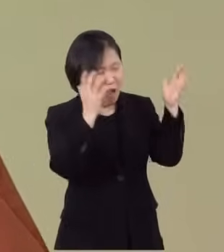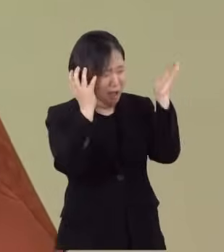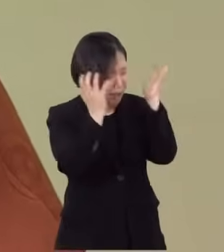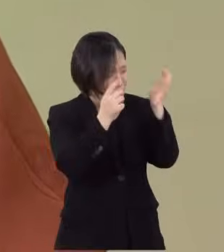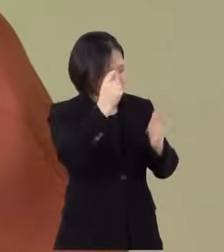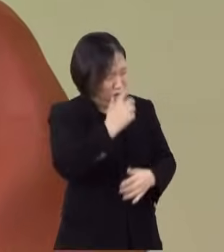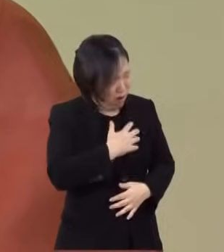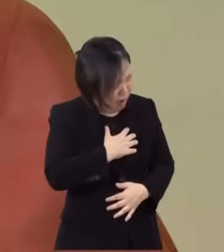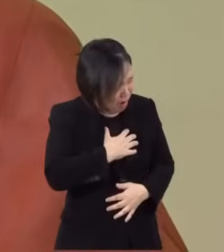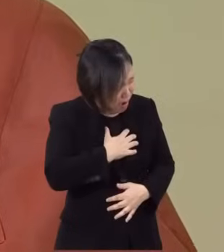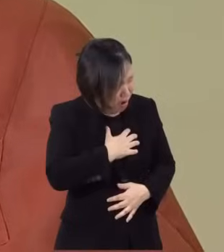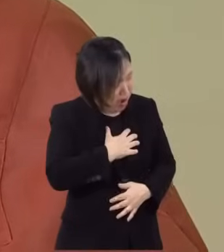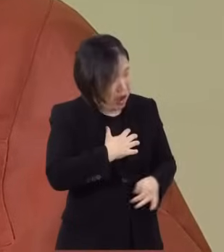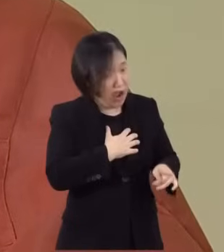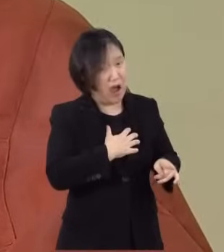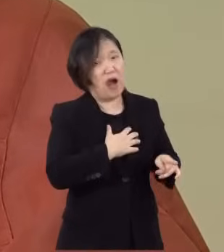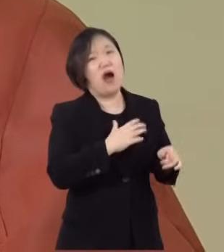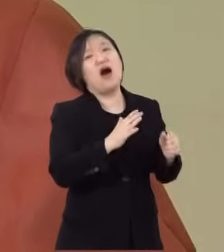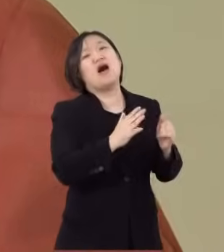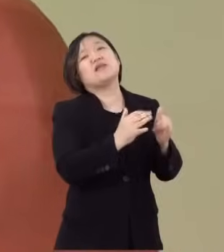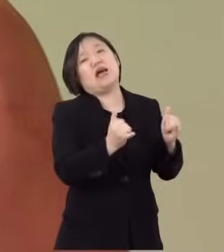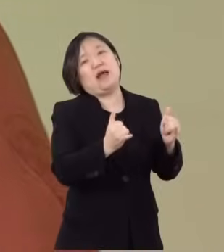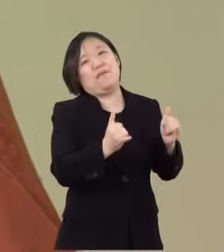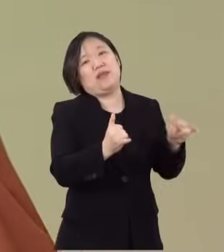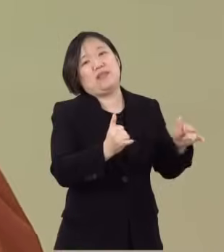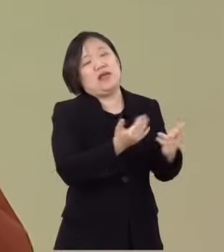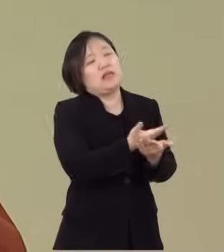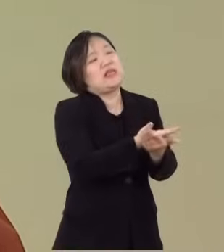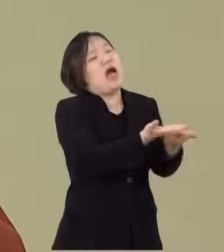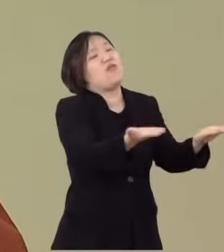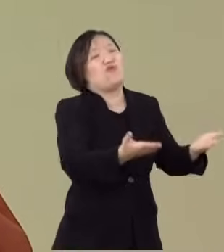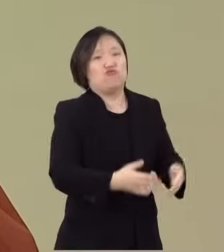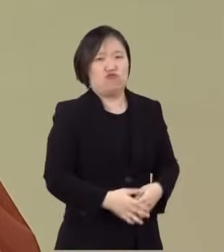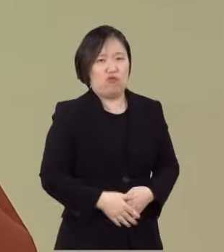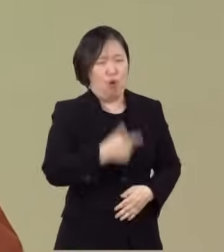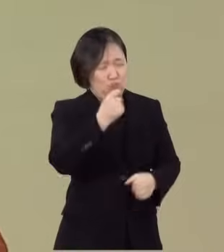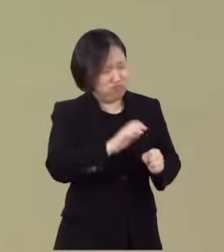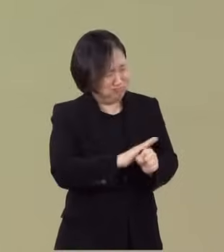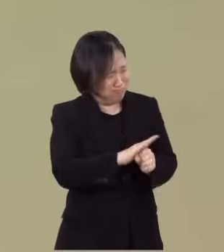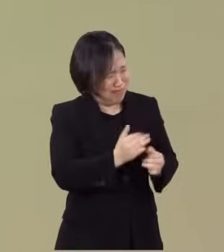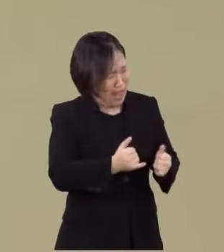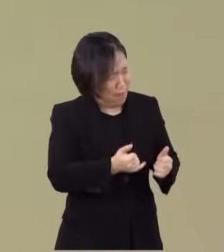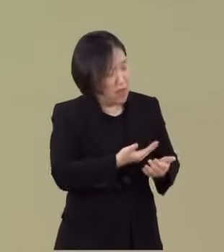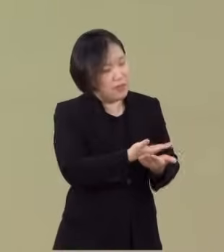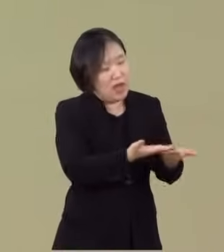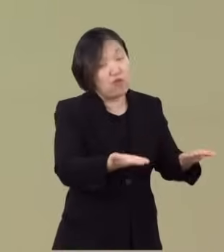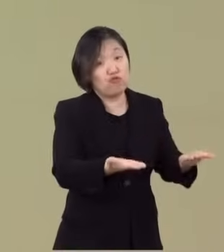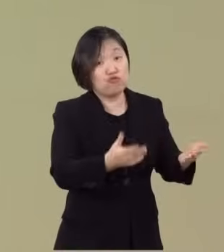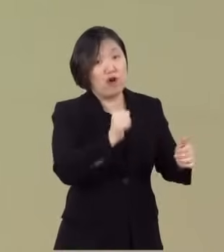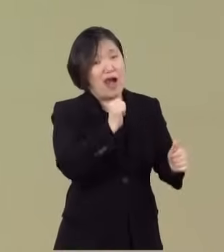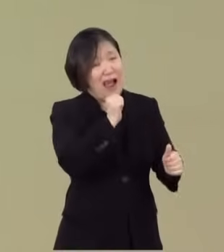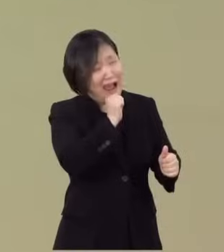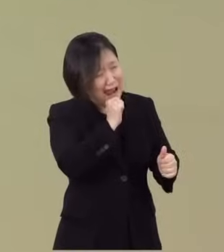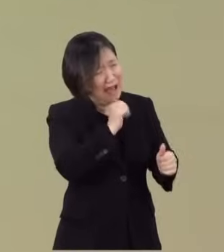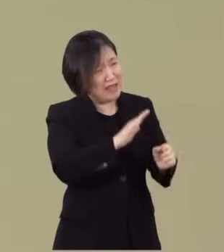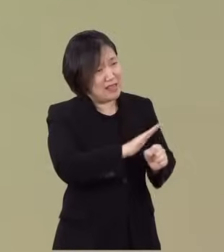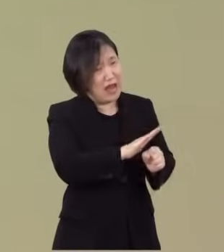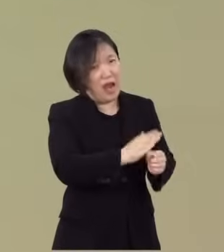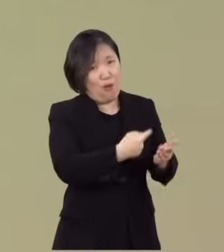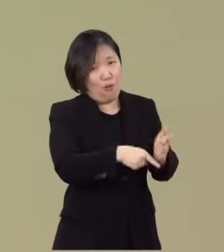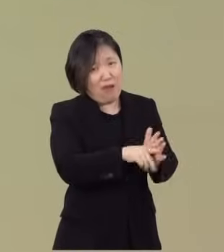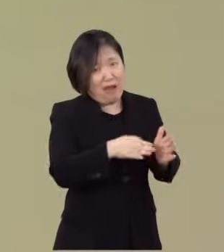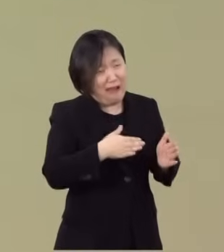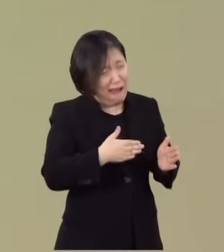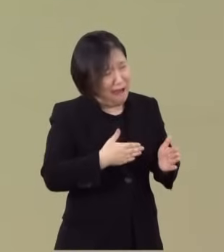괴롭고 어려운 사람들에게 함께 나누어 주는 거이 모든 것이 다 보시바라밀